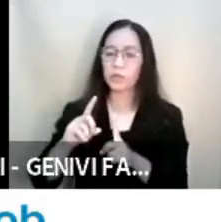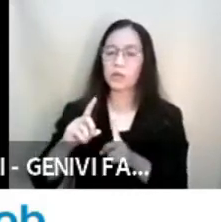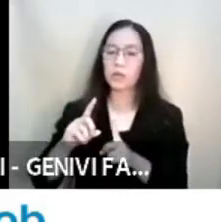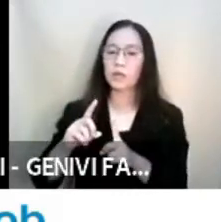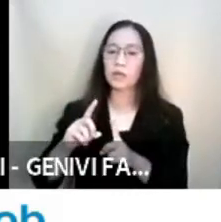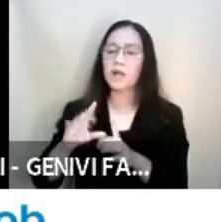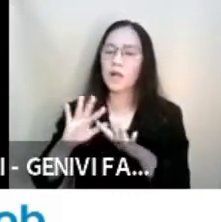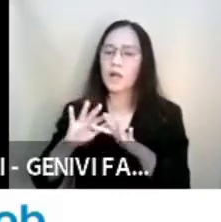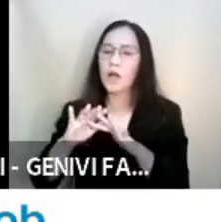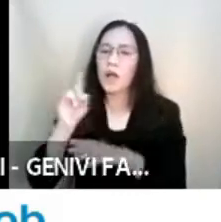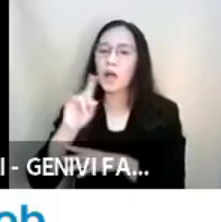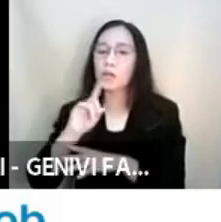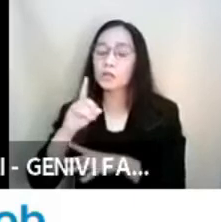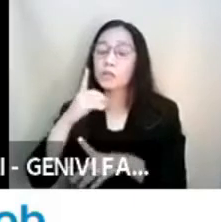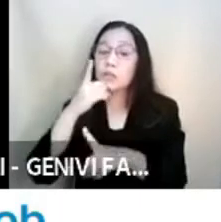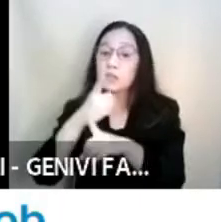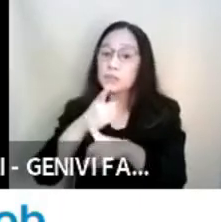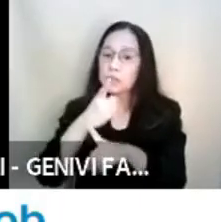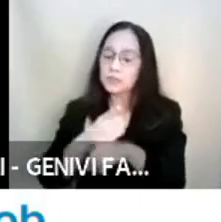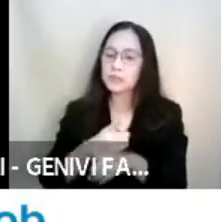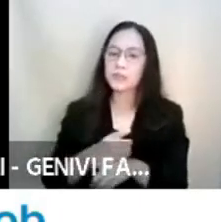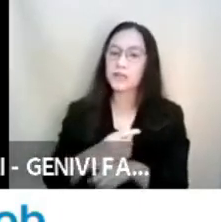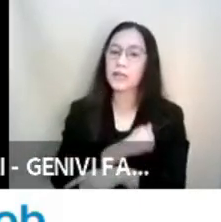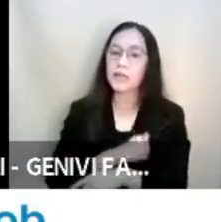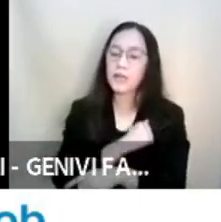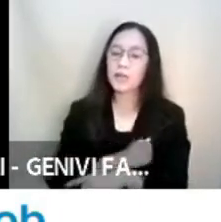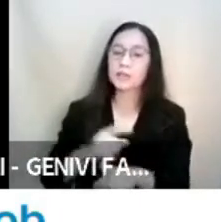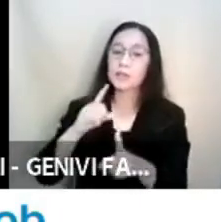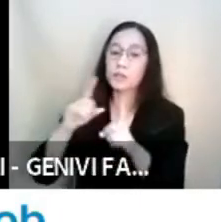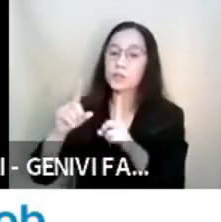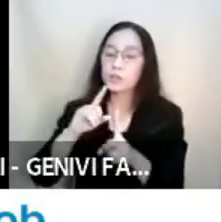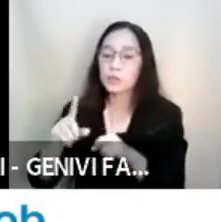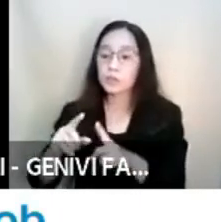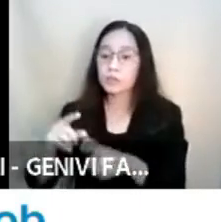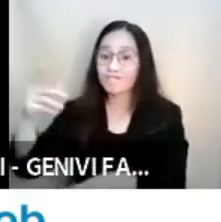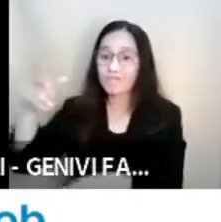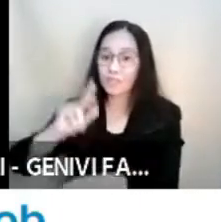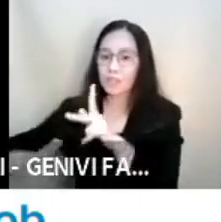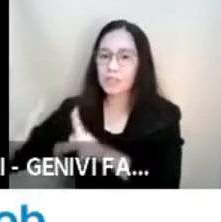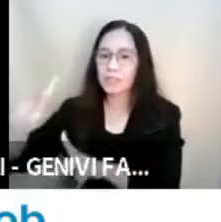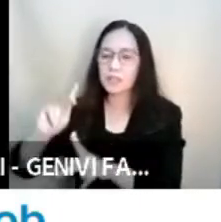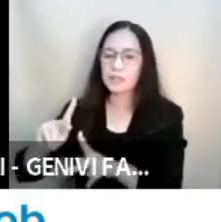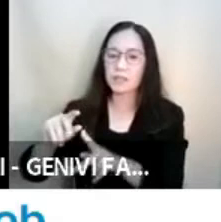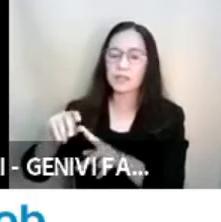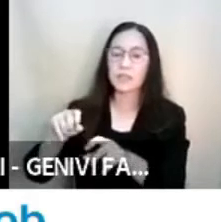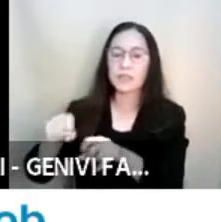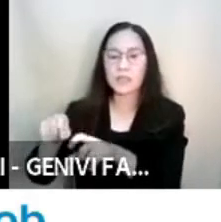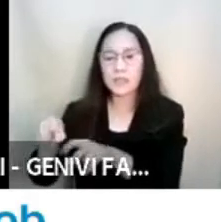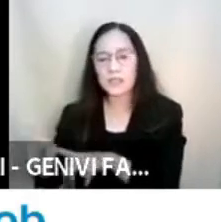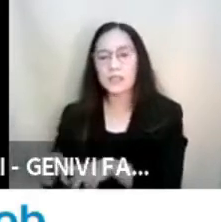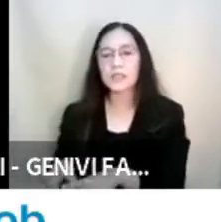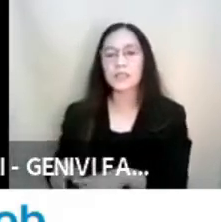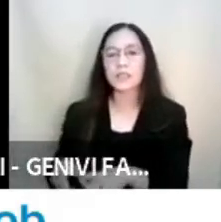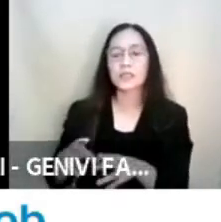disposition, yung tamang attitude when we're talking to a customer, when we're selling our items, no? And handling the orders themselves